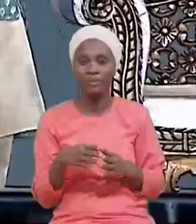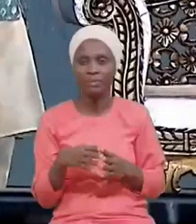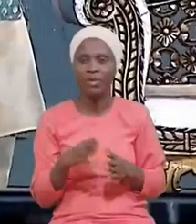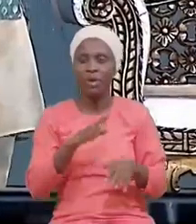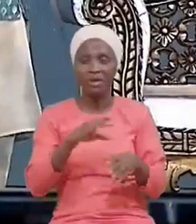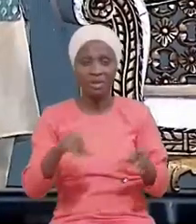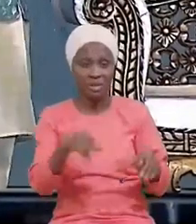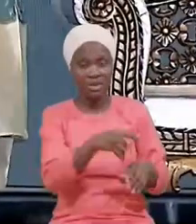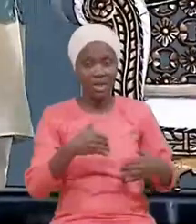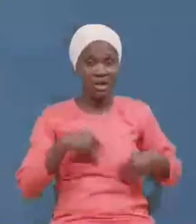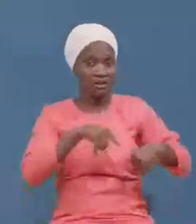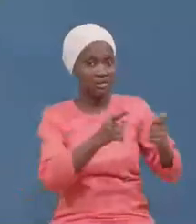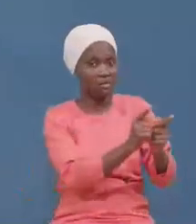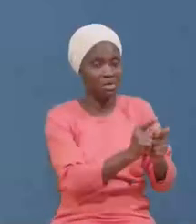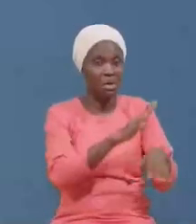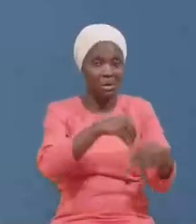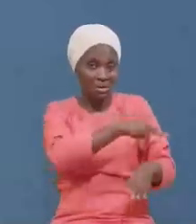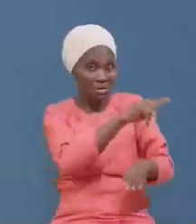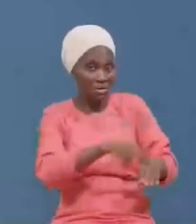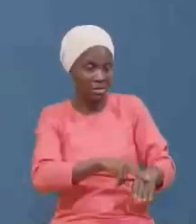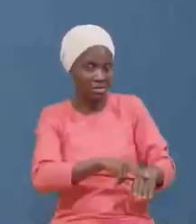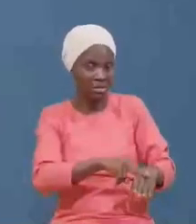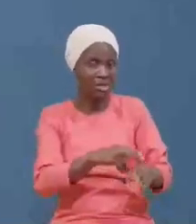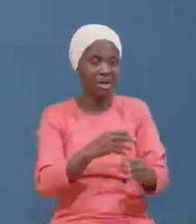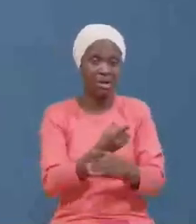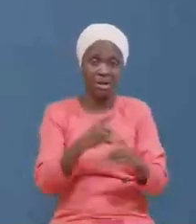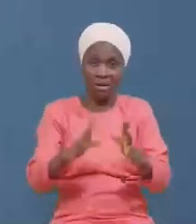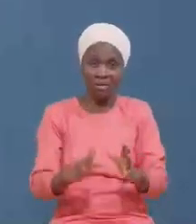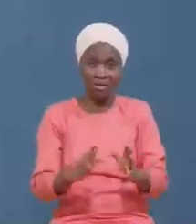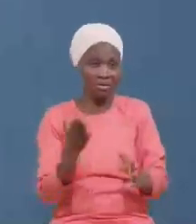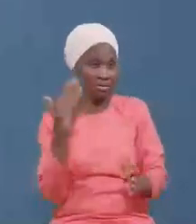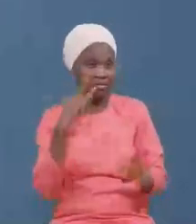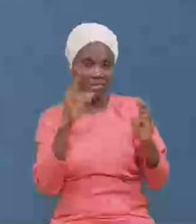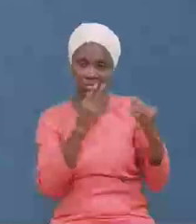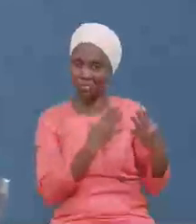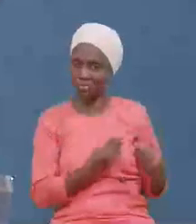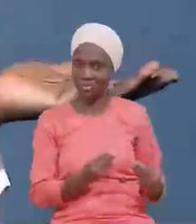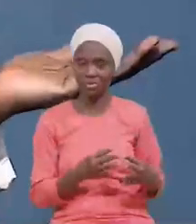Ces gens ont rendu visite à des libérateurs naturels sans solution.